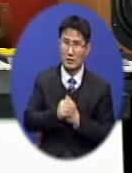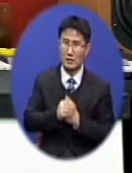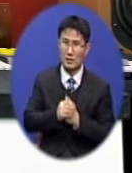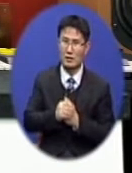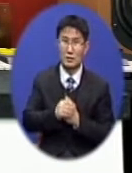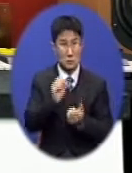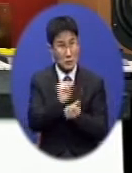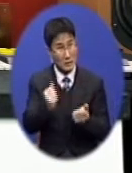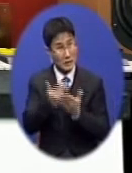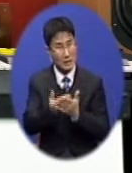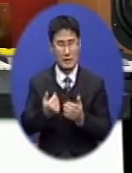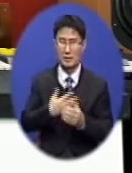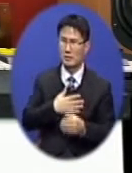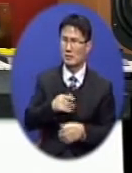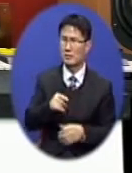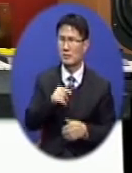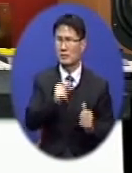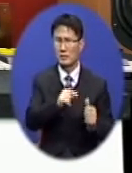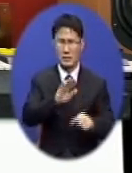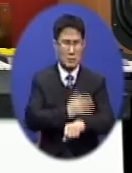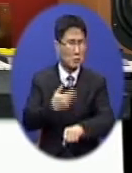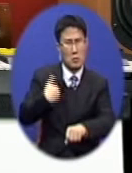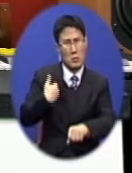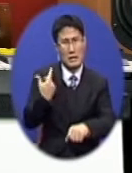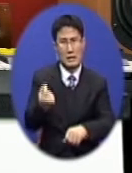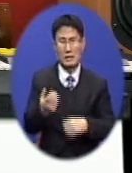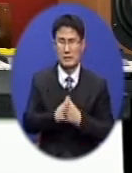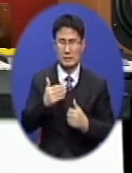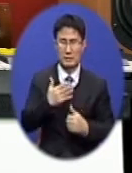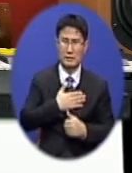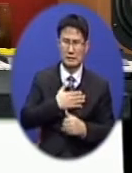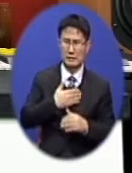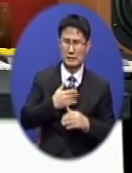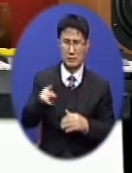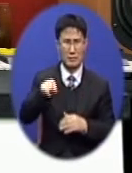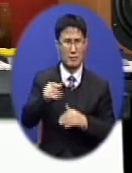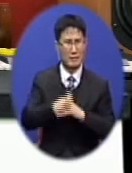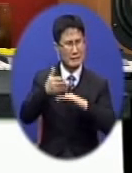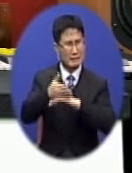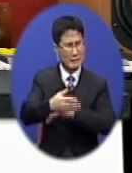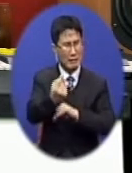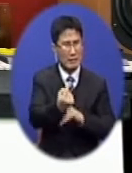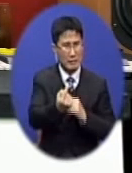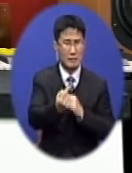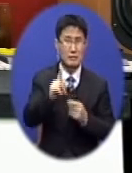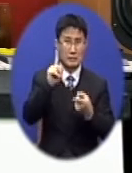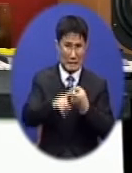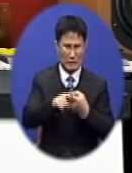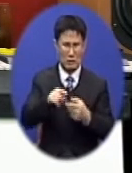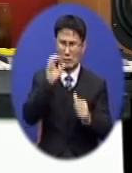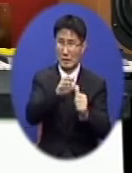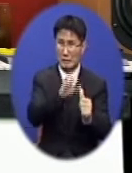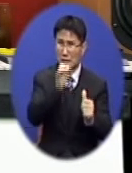예. 자기 잘못을 모르고 있는 것 같아서, 내가 그 늦게 나온 것을 나 정편에 구박을 했으니까, 네.